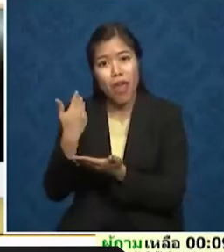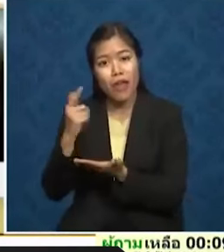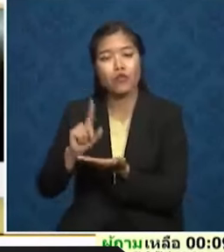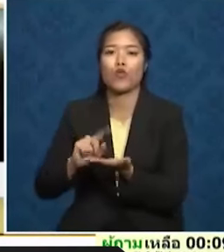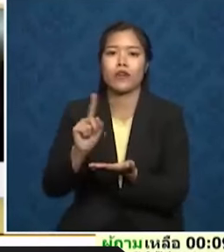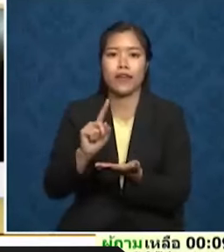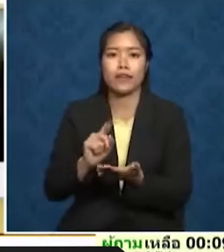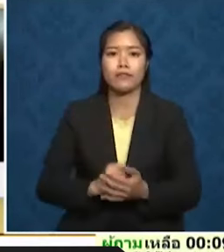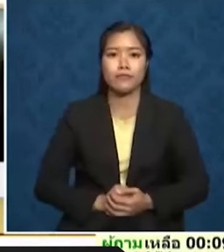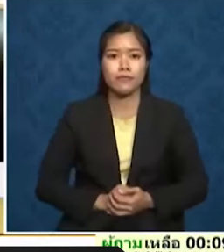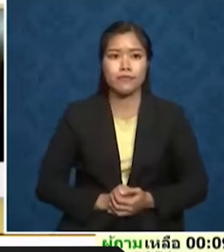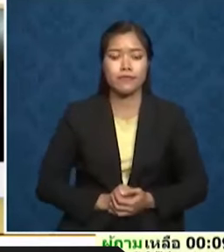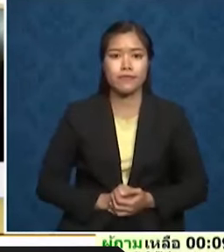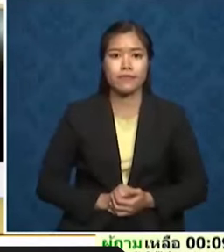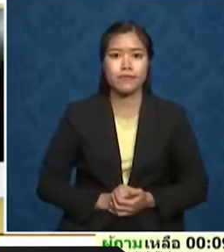ไรครับ